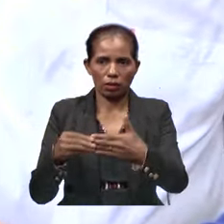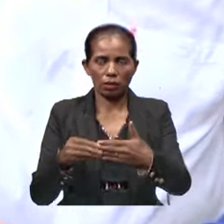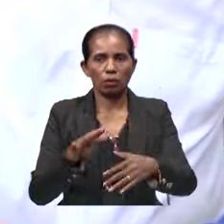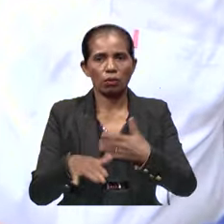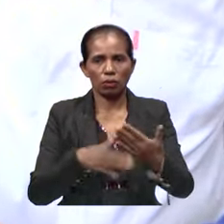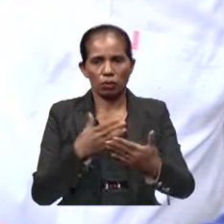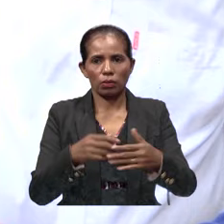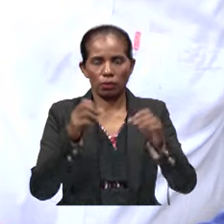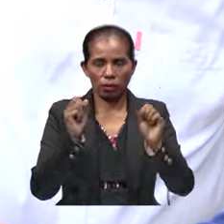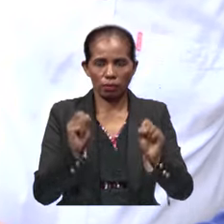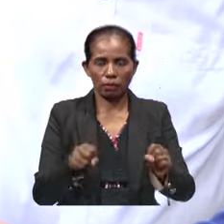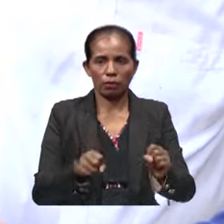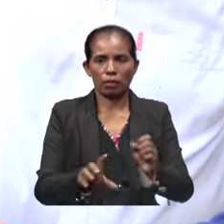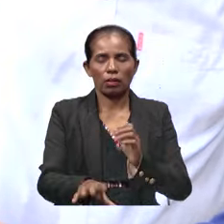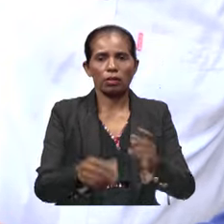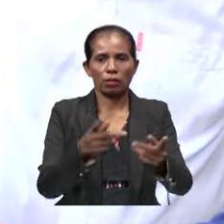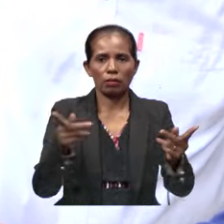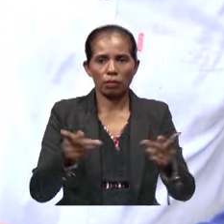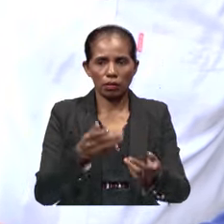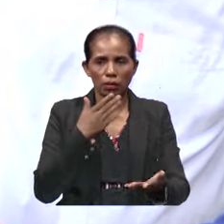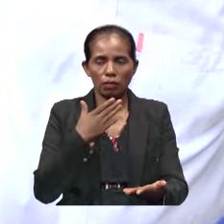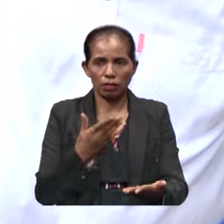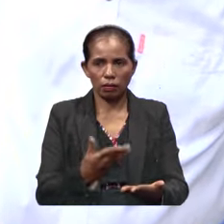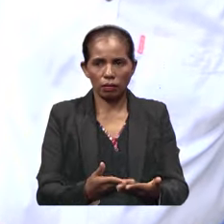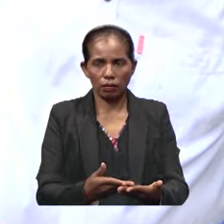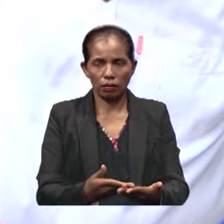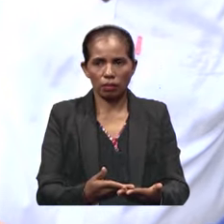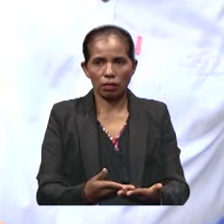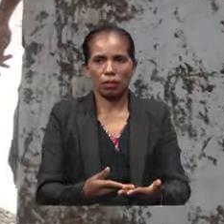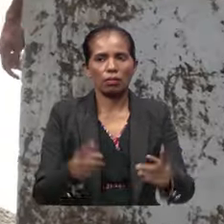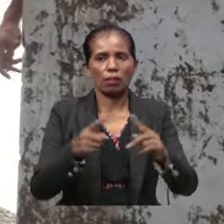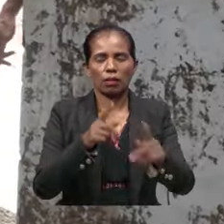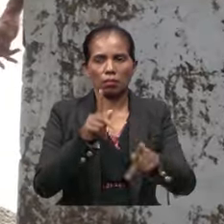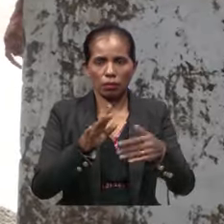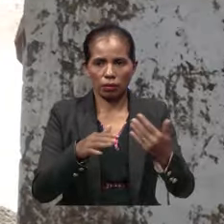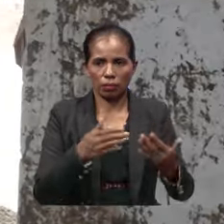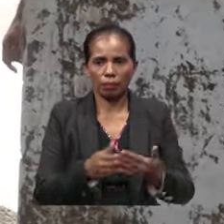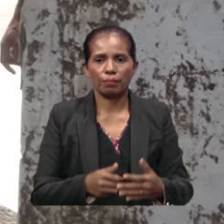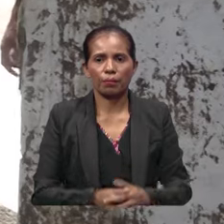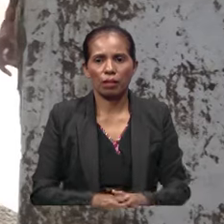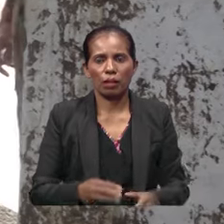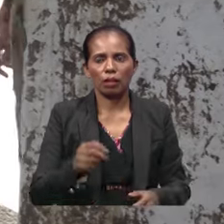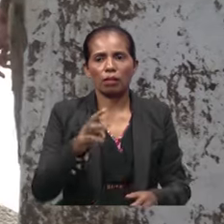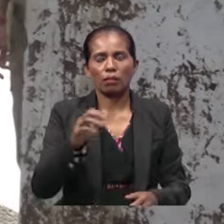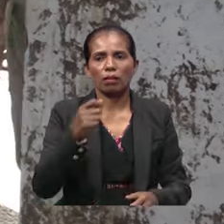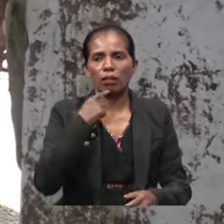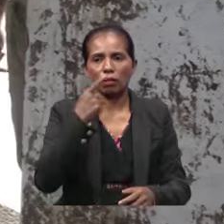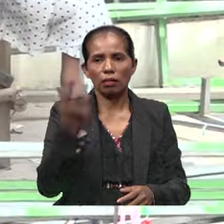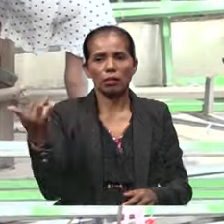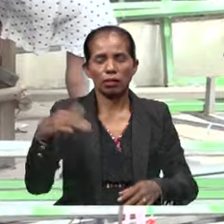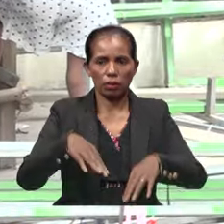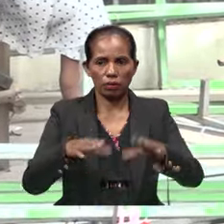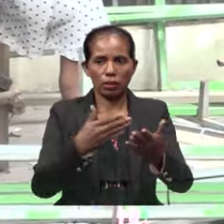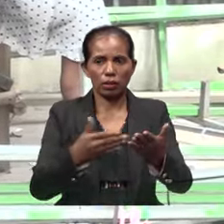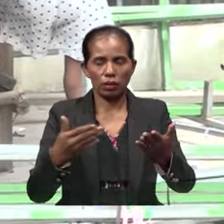tutu ne bele. Hetan espaço público ne ba dia que vem outro. Negociante Maria Soares Hatete, Sira Fan